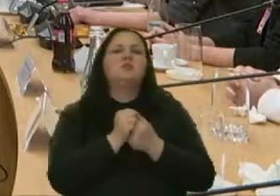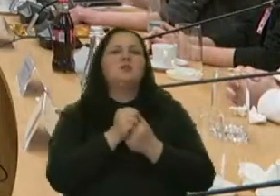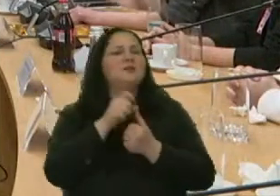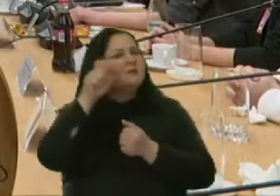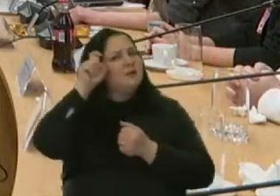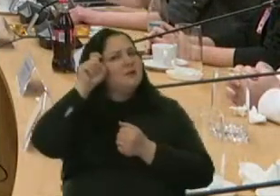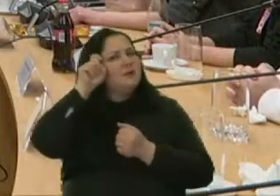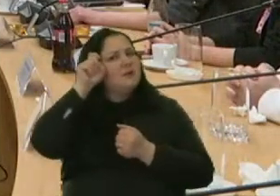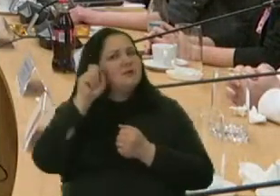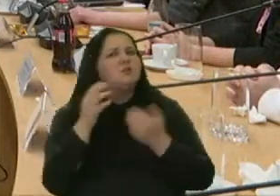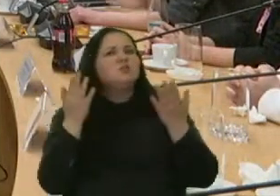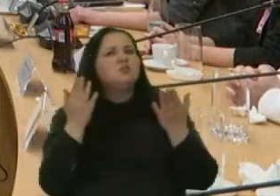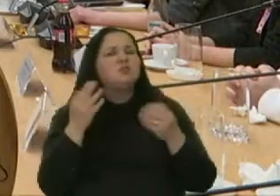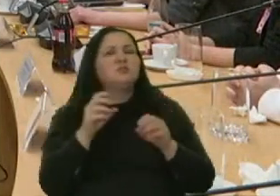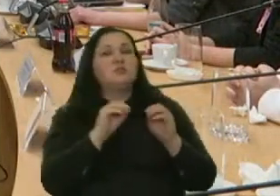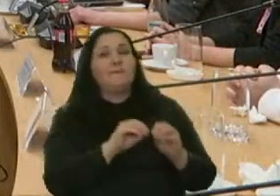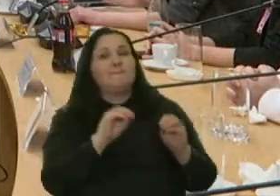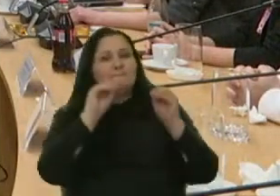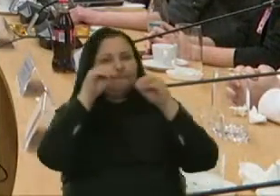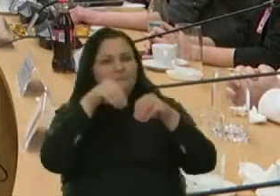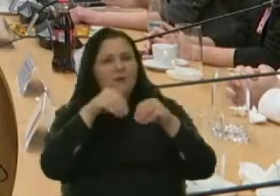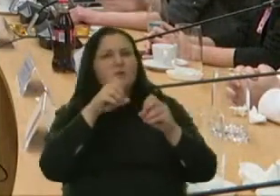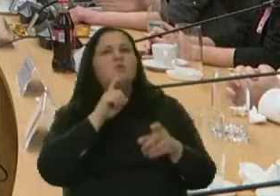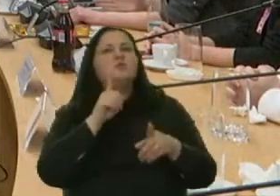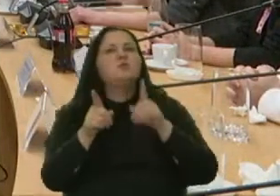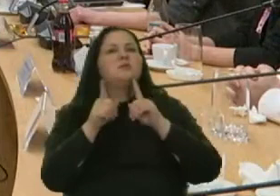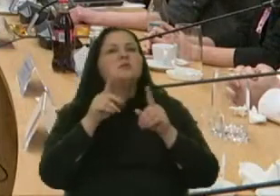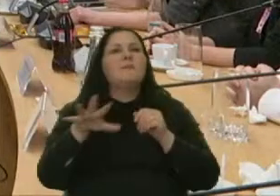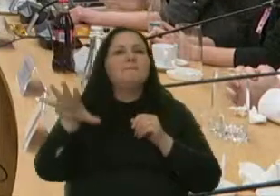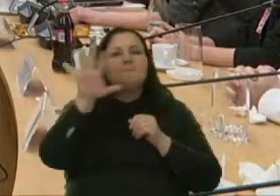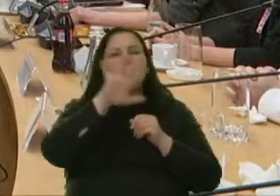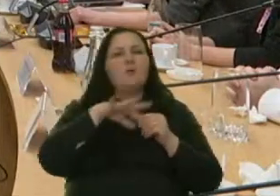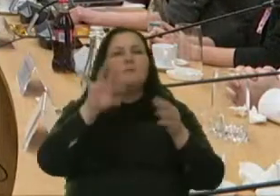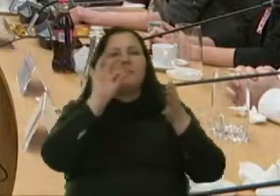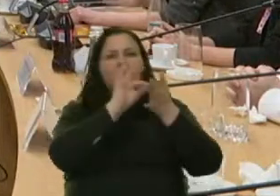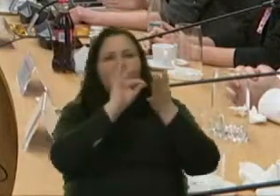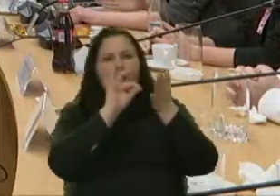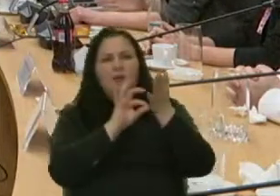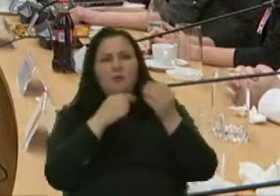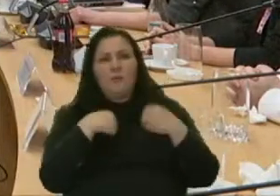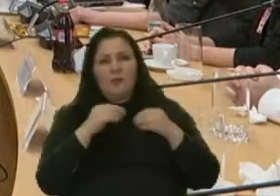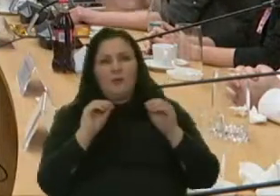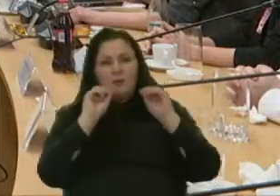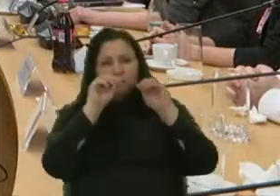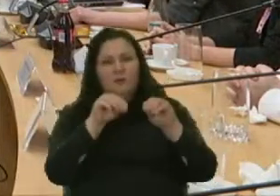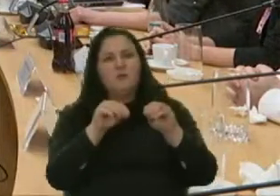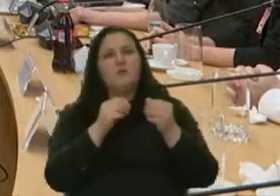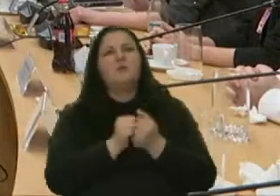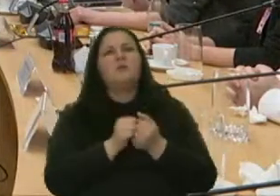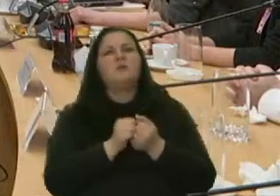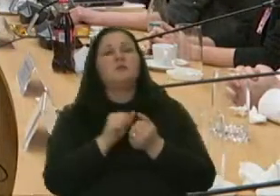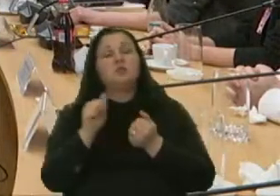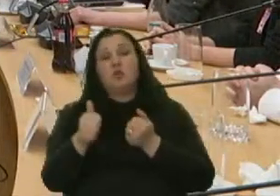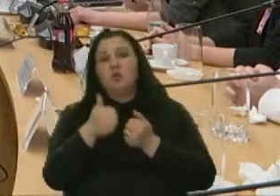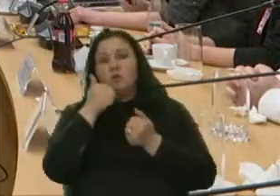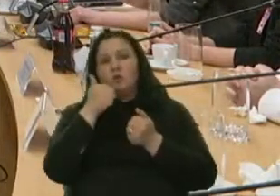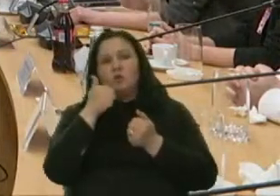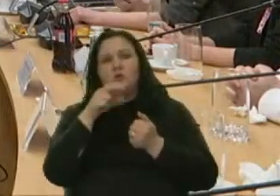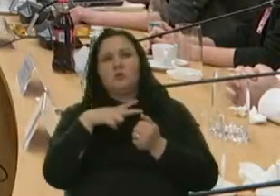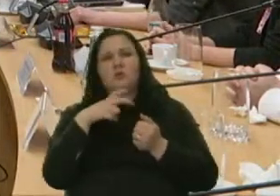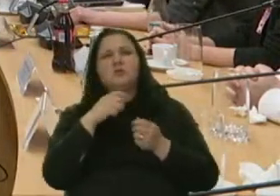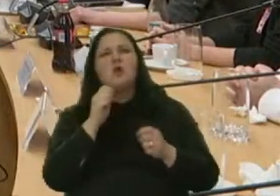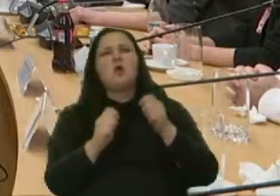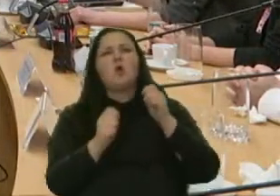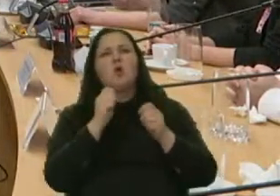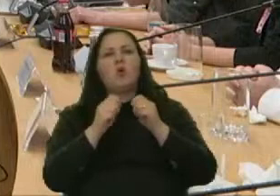credibilitate și anume să puneți în dezbatere publică regulamentul pe care l am depus care de odată ce e în consultare